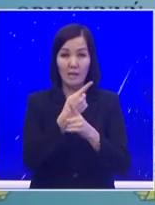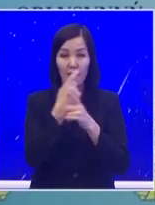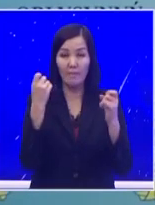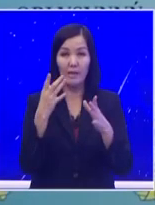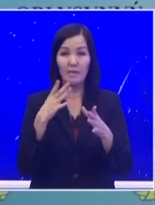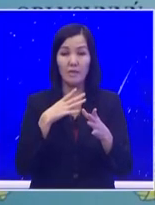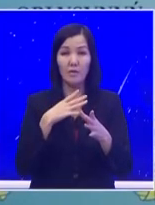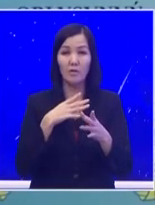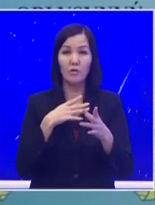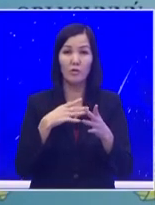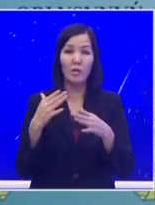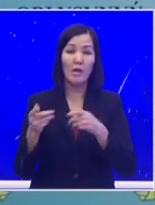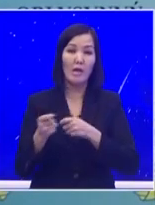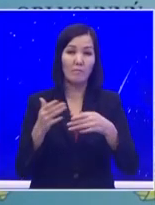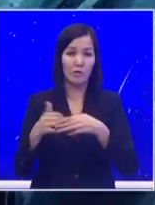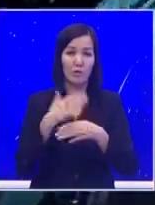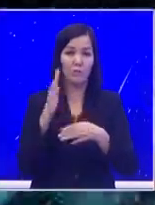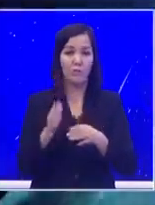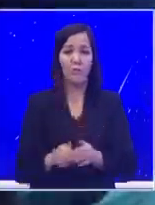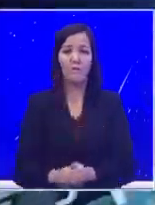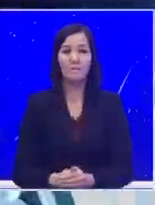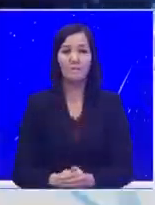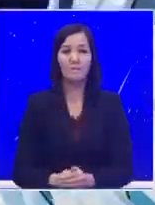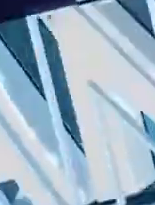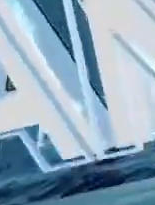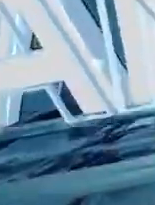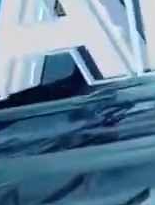үшін әкімшілік жауапкершілігі бар.